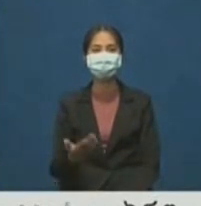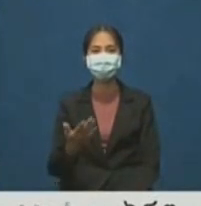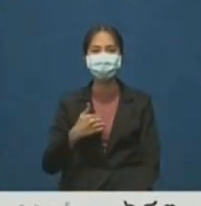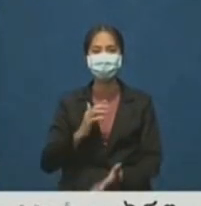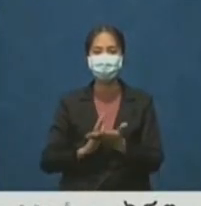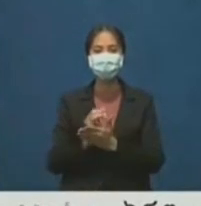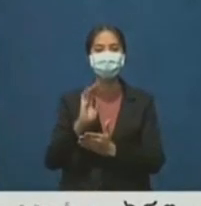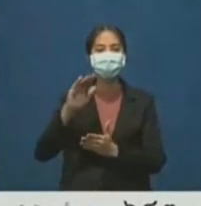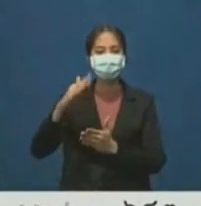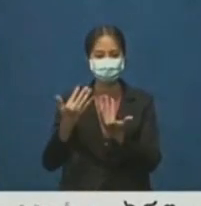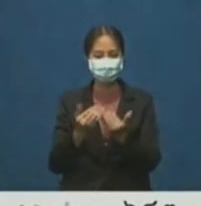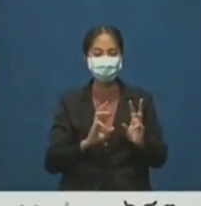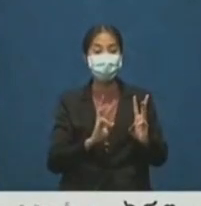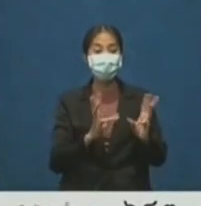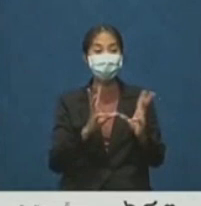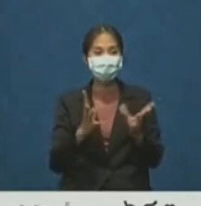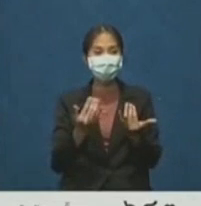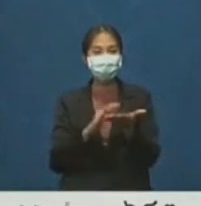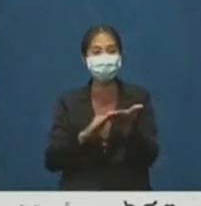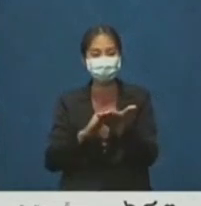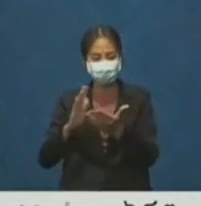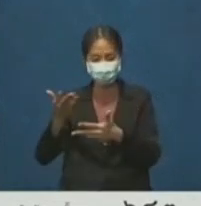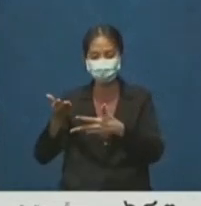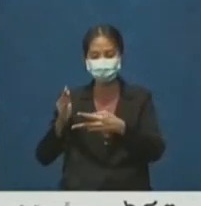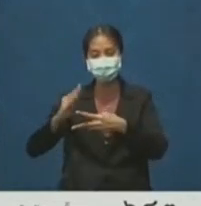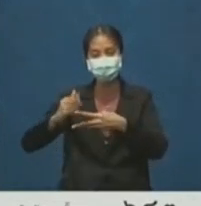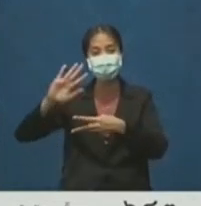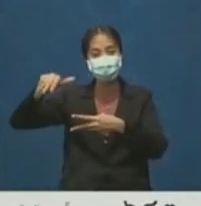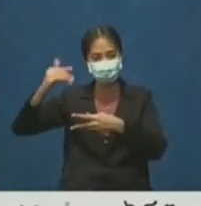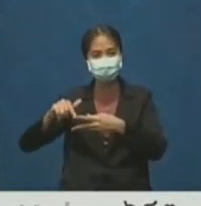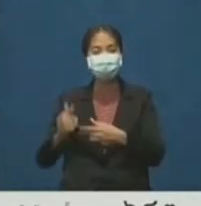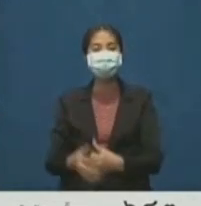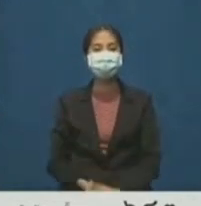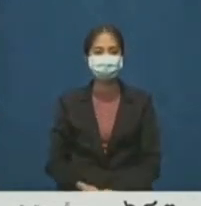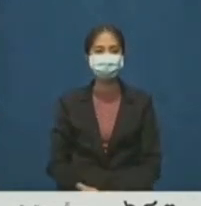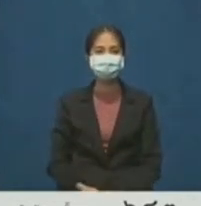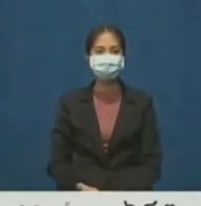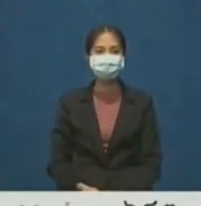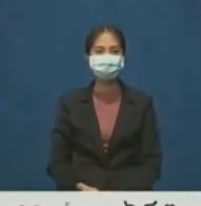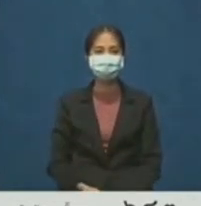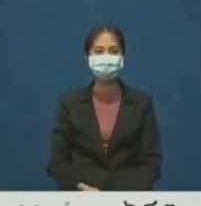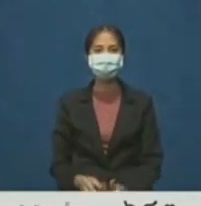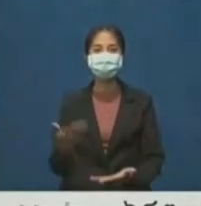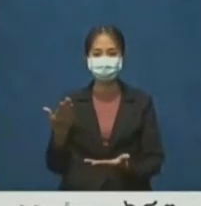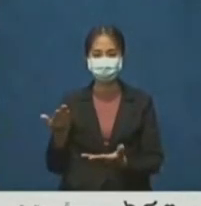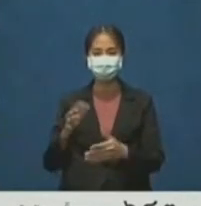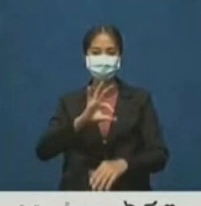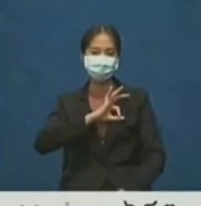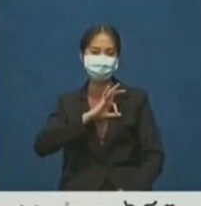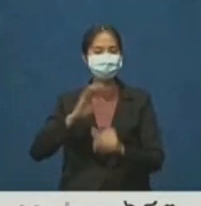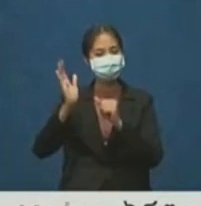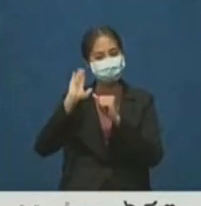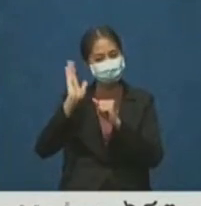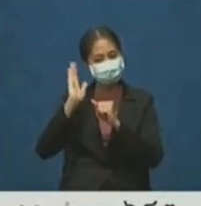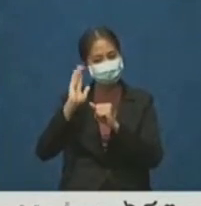ขอผ่านไปครับคุณเฉลิมชัยติดที่ห้องครับขอ ครับ นทิพัฒน์ครับ ครับนทิพัฒน์เป็นสมาชิกผู้ขออภิปรายน